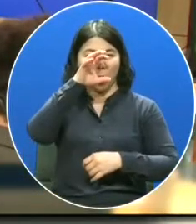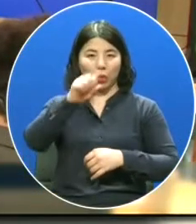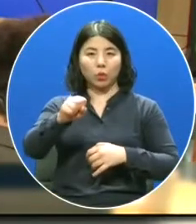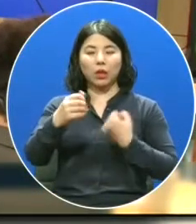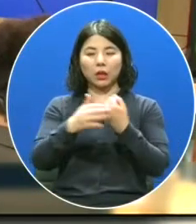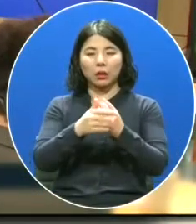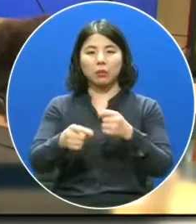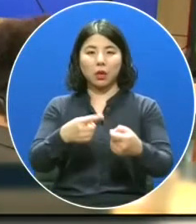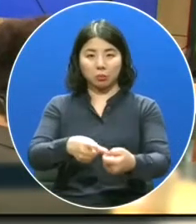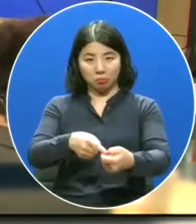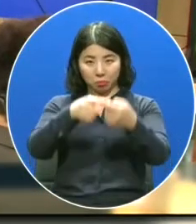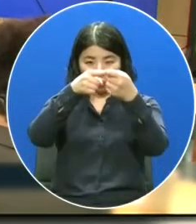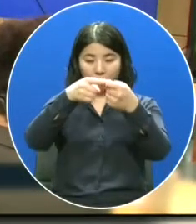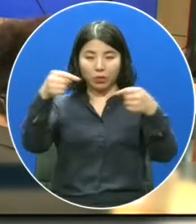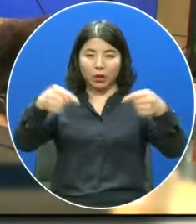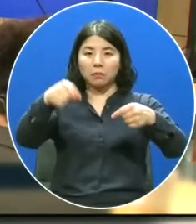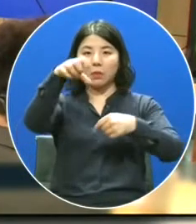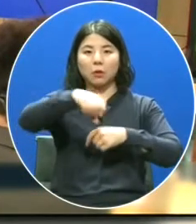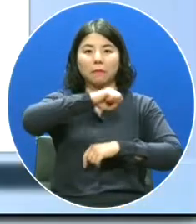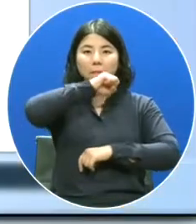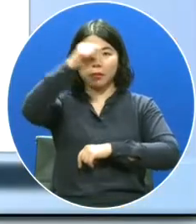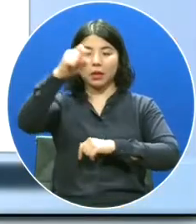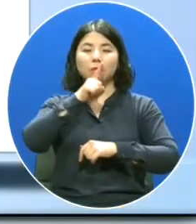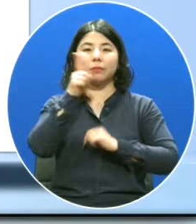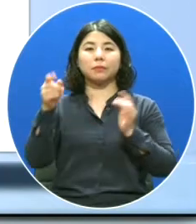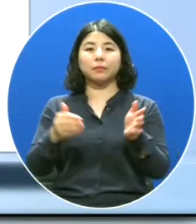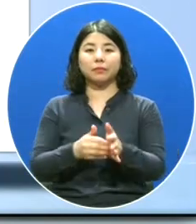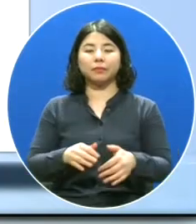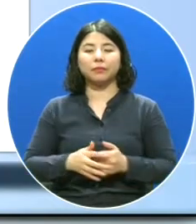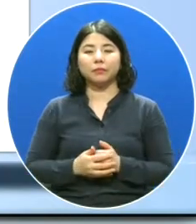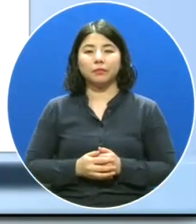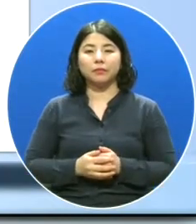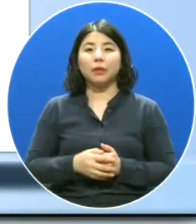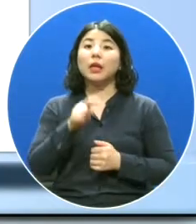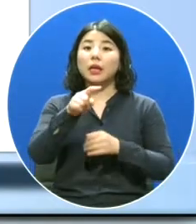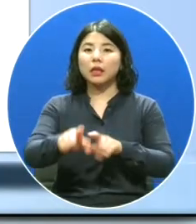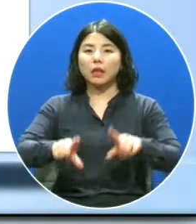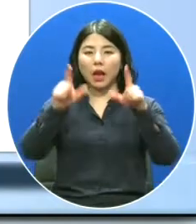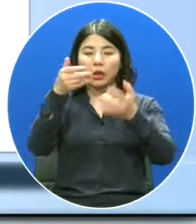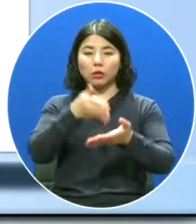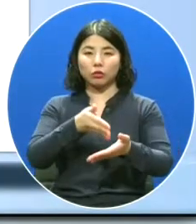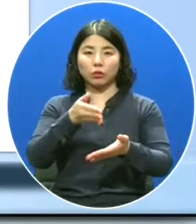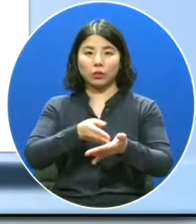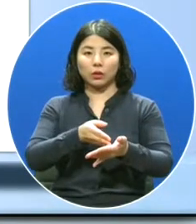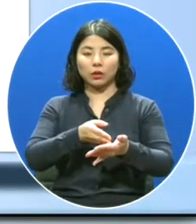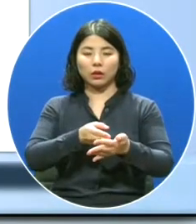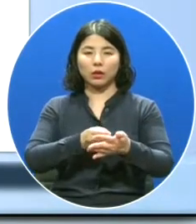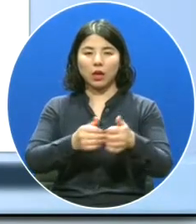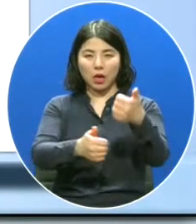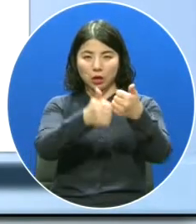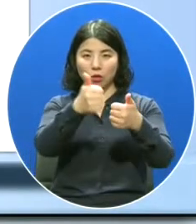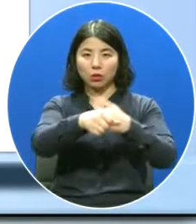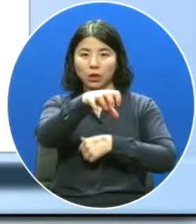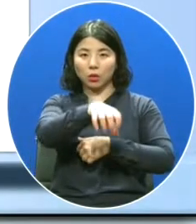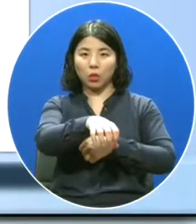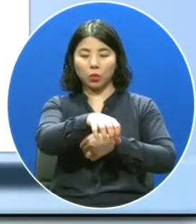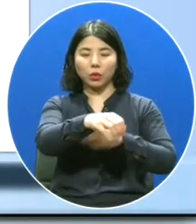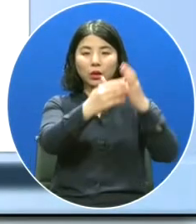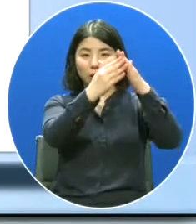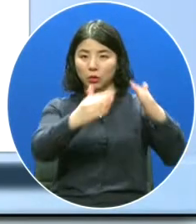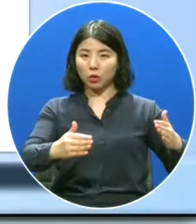갖추어 1순위 우선협상 지역에 선정되었다고 합니다. 이날 CJB 뉴스는 경쟁 상대였던